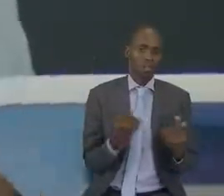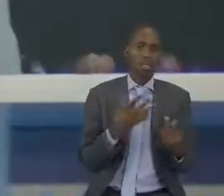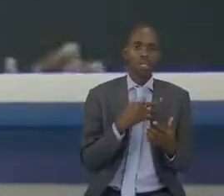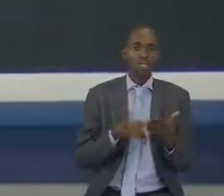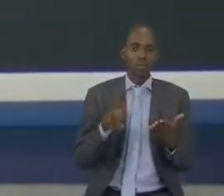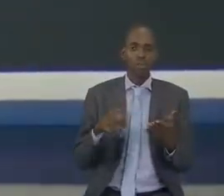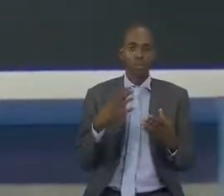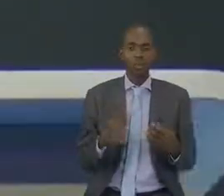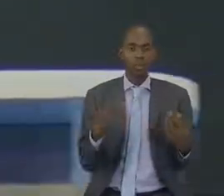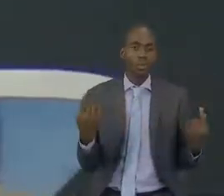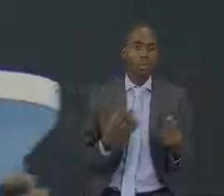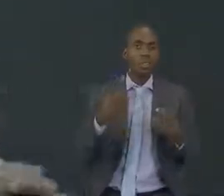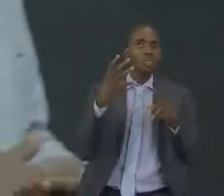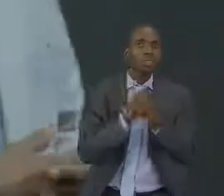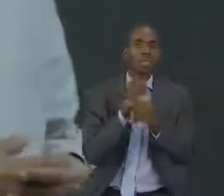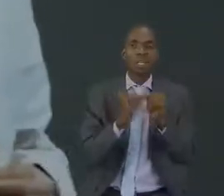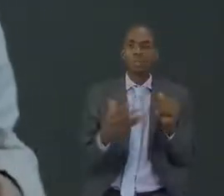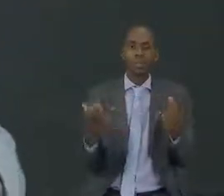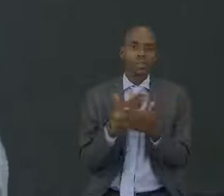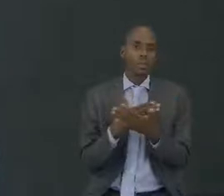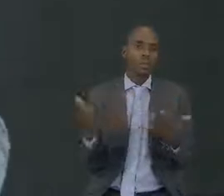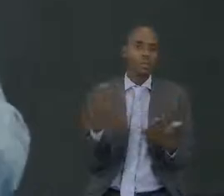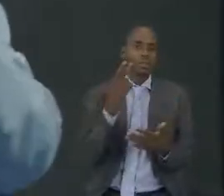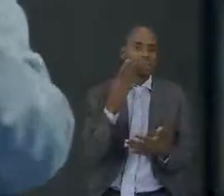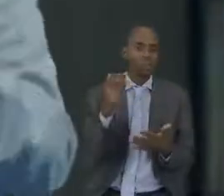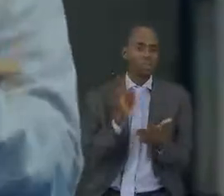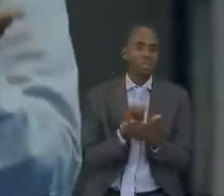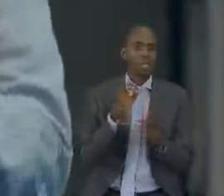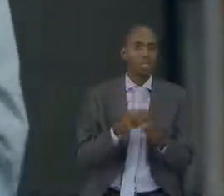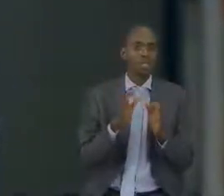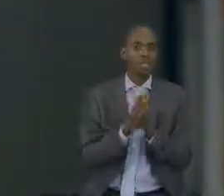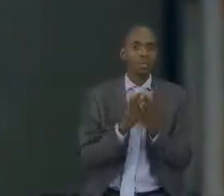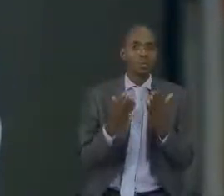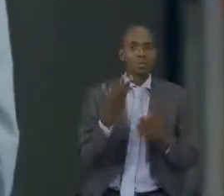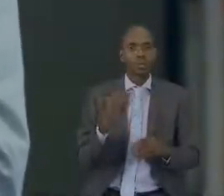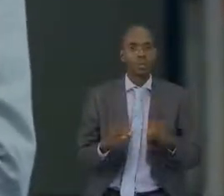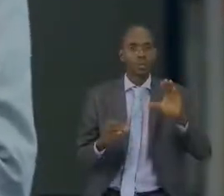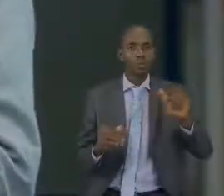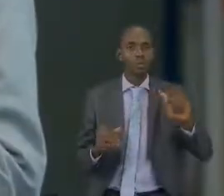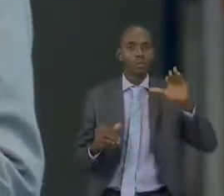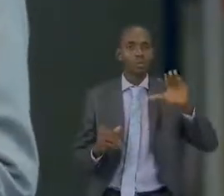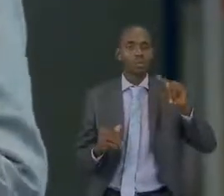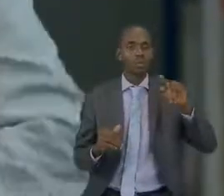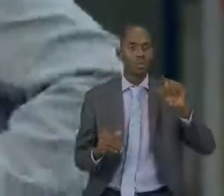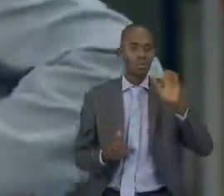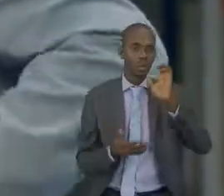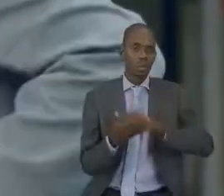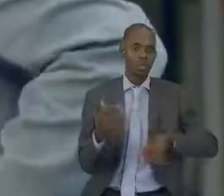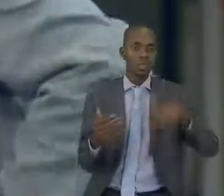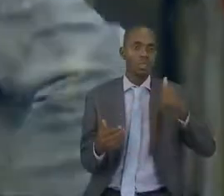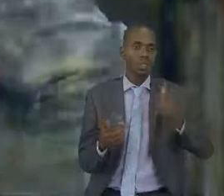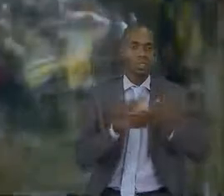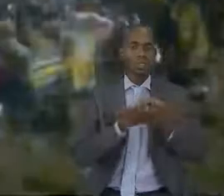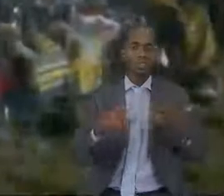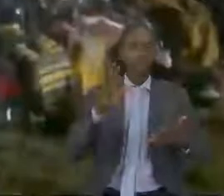Il va ôter tout. Voyez cela en Acte 10. Acte 10, 38.